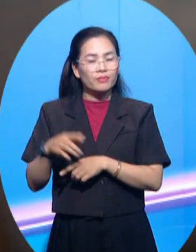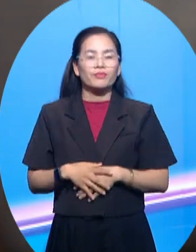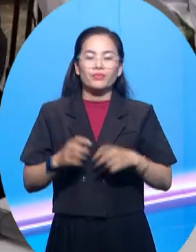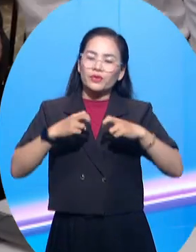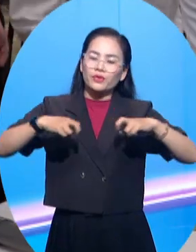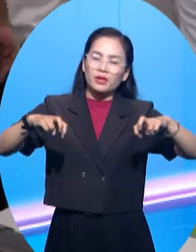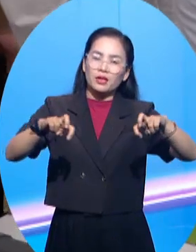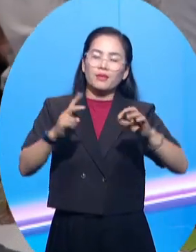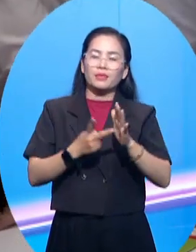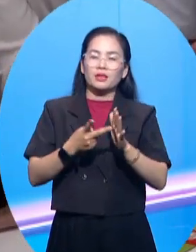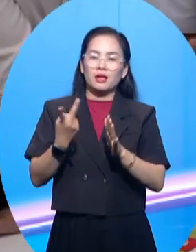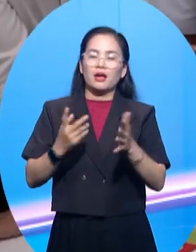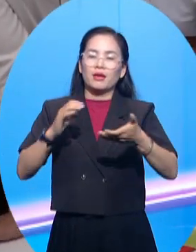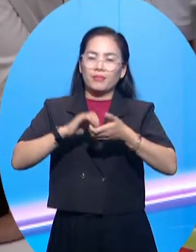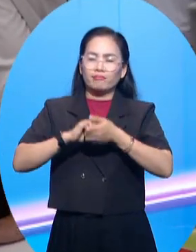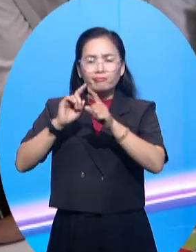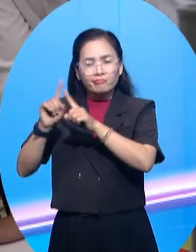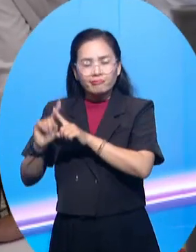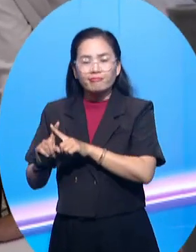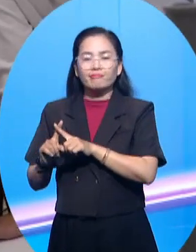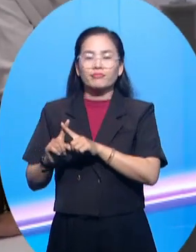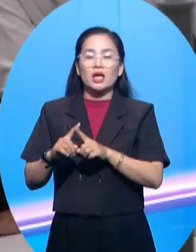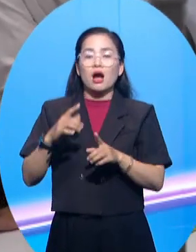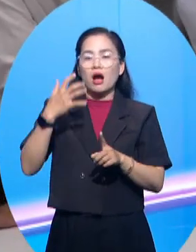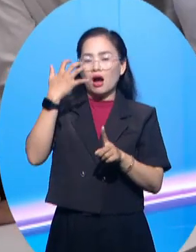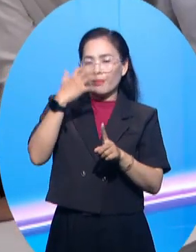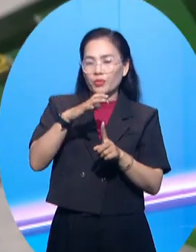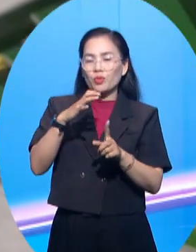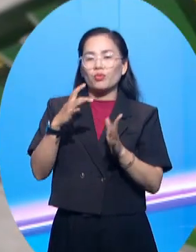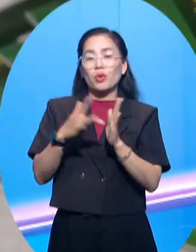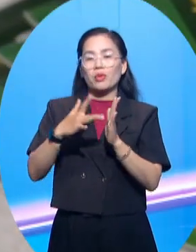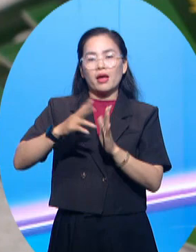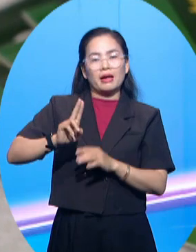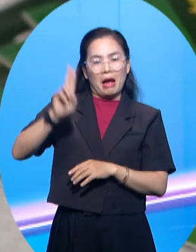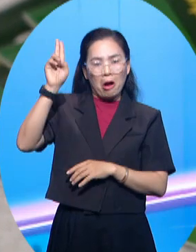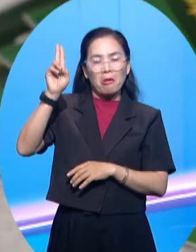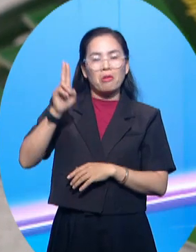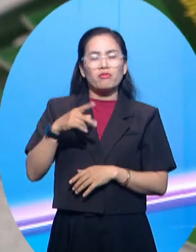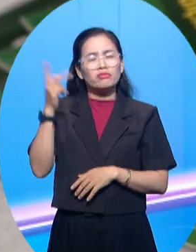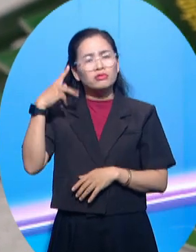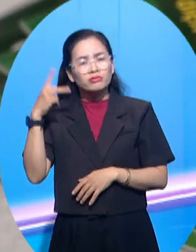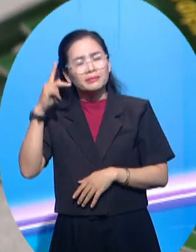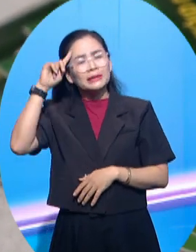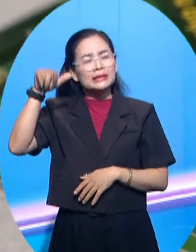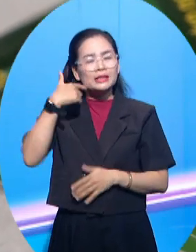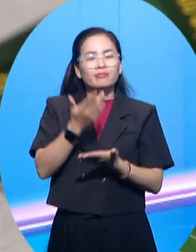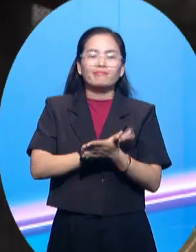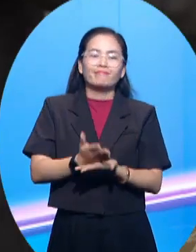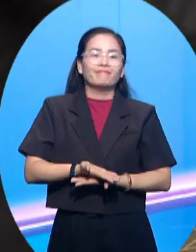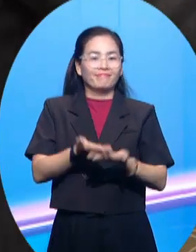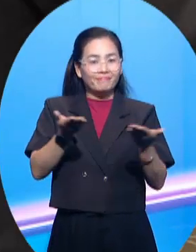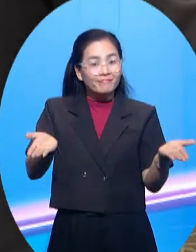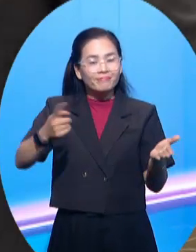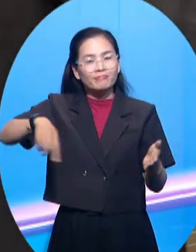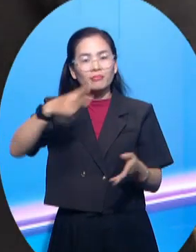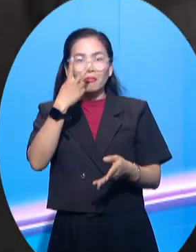đàm thứ hai về hợp tác đa chiều thúc đẩy nông nghiệp ứng dụng công nghệ cao tại Tây Ninh, các khách mời đã được lắng nghe phương pháp, kinh nghiệm để triển khai mô hình nuôi trồng